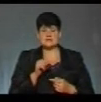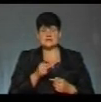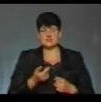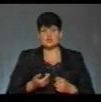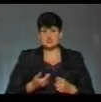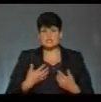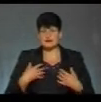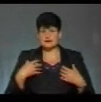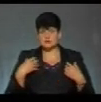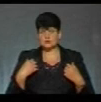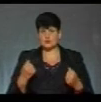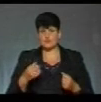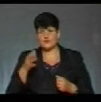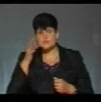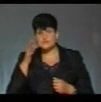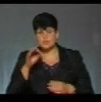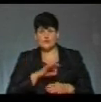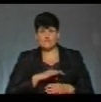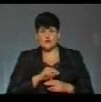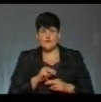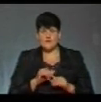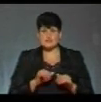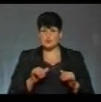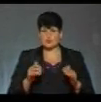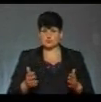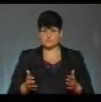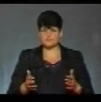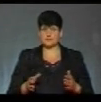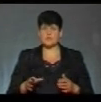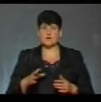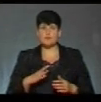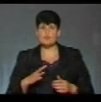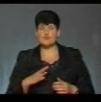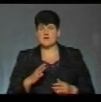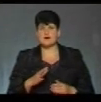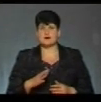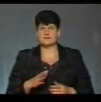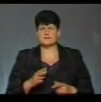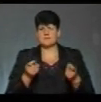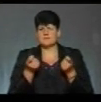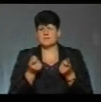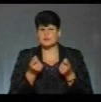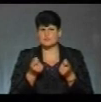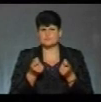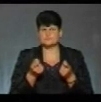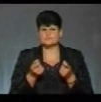життя, здоров'я, освіту, виховання, розвиток. Так? Буває інколи достатньо незначного